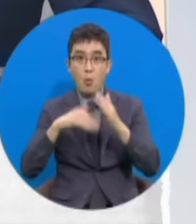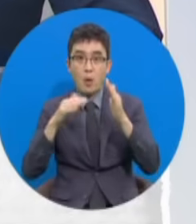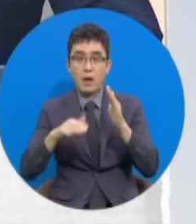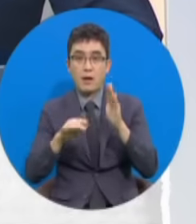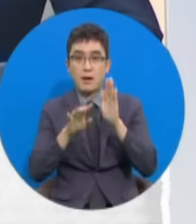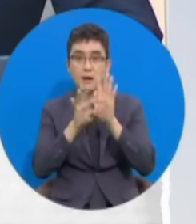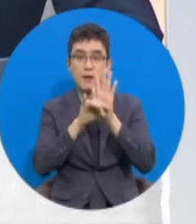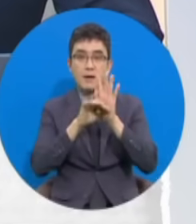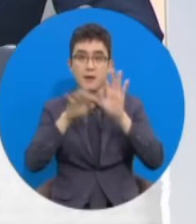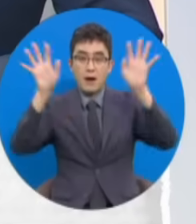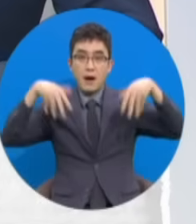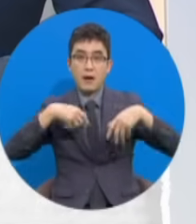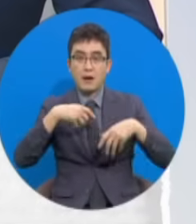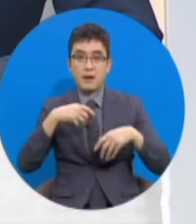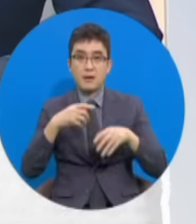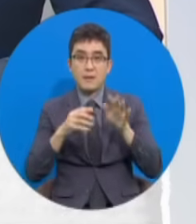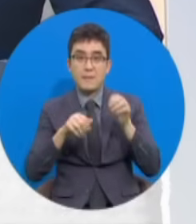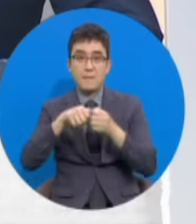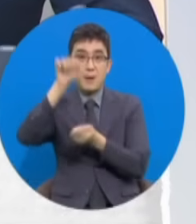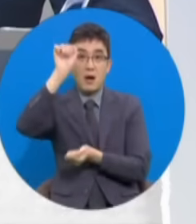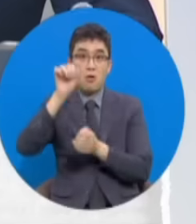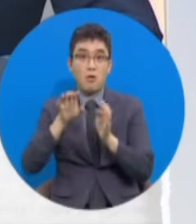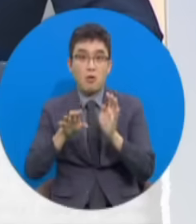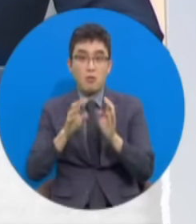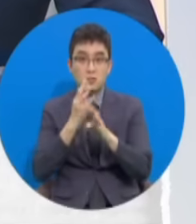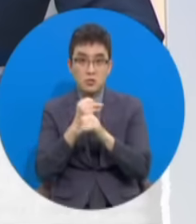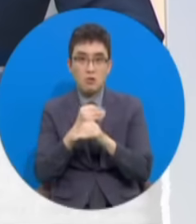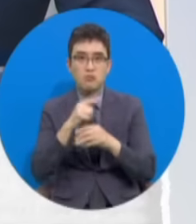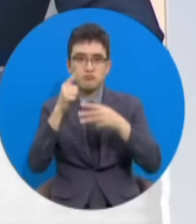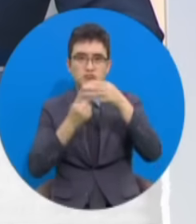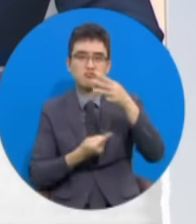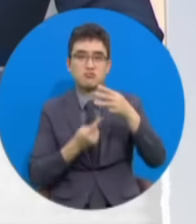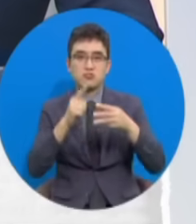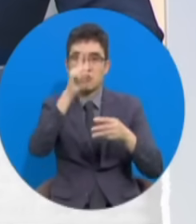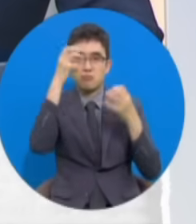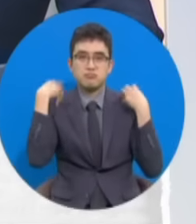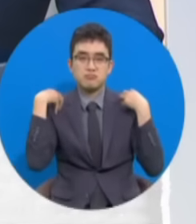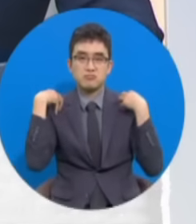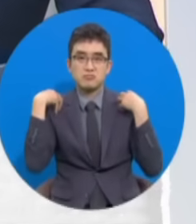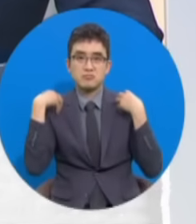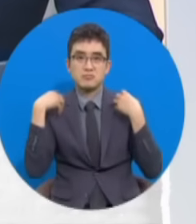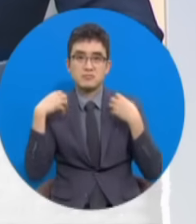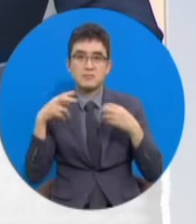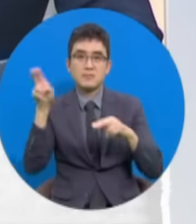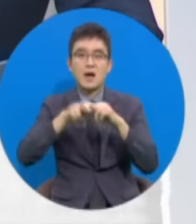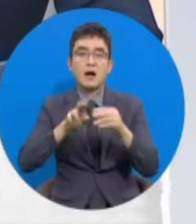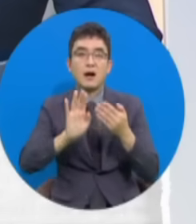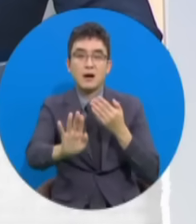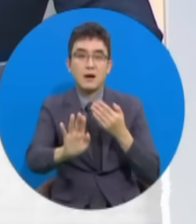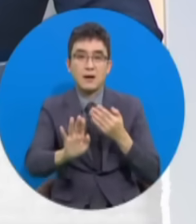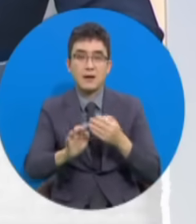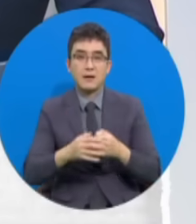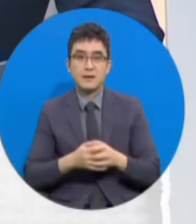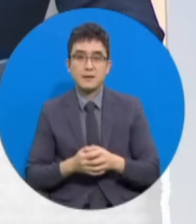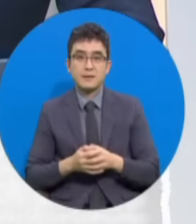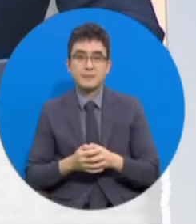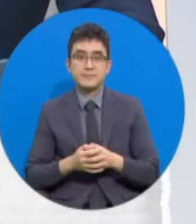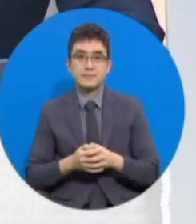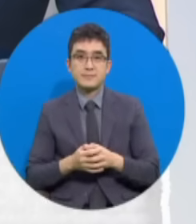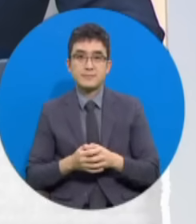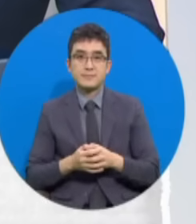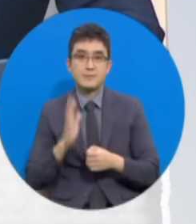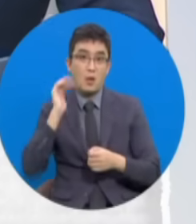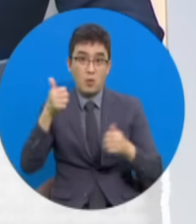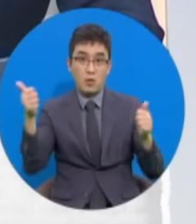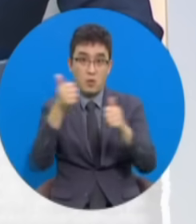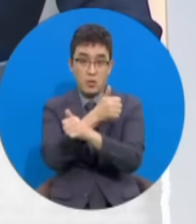3월 15일입니다. 대선이 끝나고 윤석열 당선인 때였어요. 그러니까 지금 윤석열 당선인 때 그리고 인수위 때 있었던 발표됐던 이